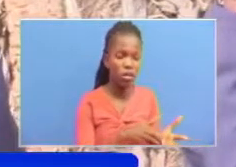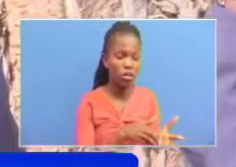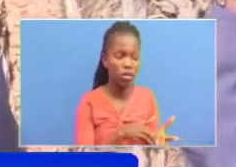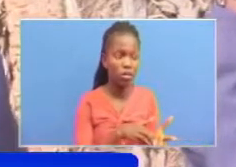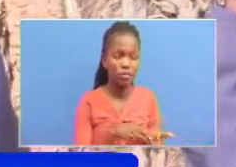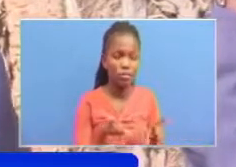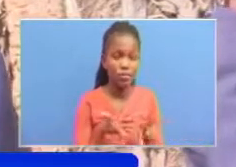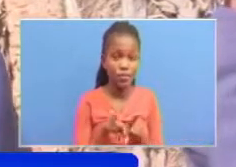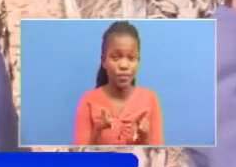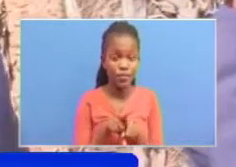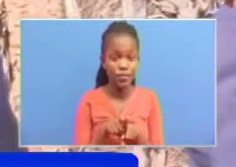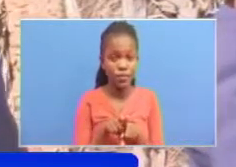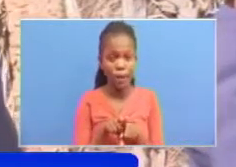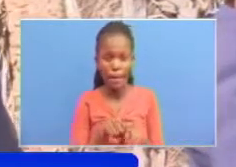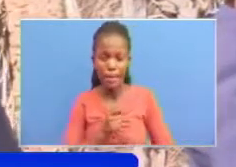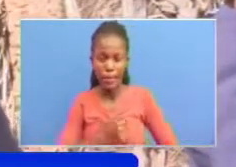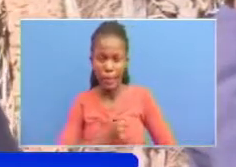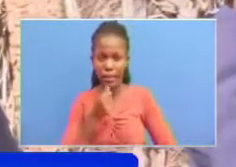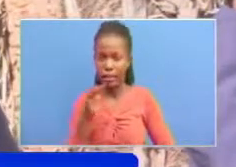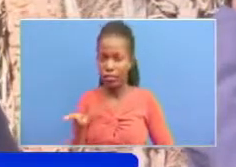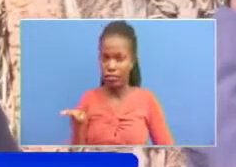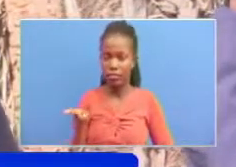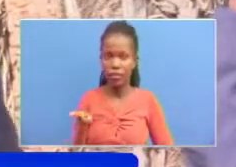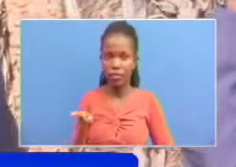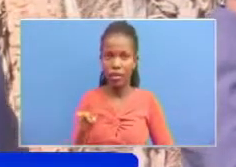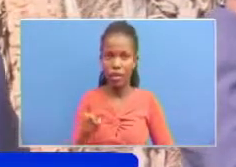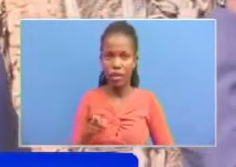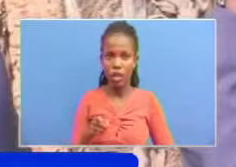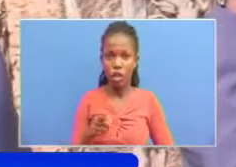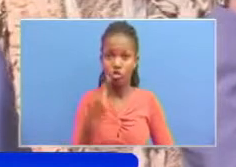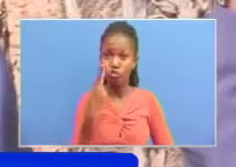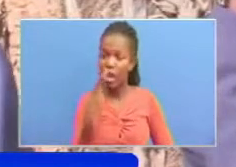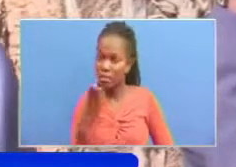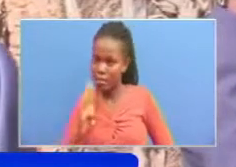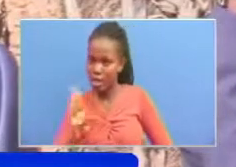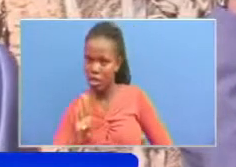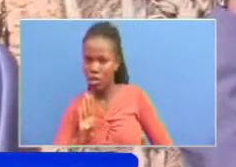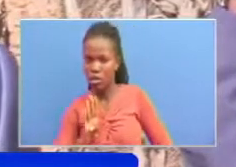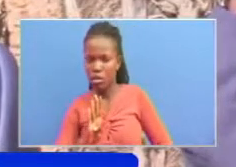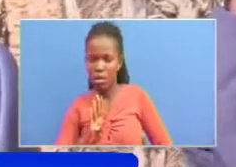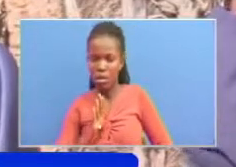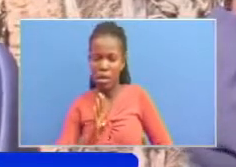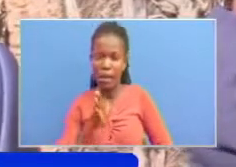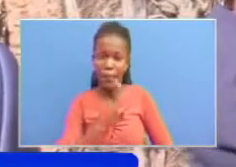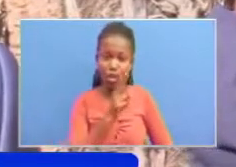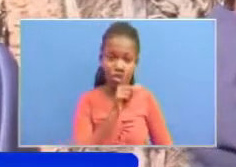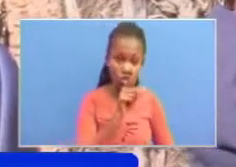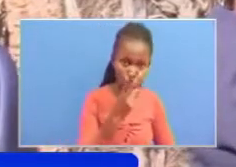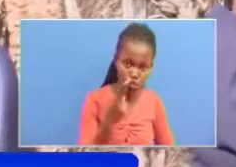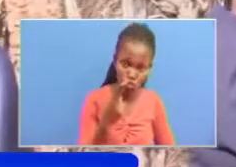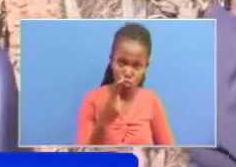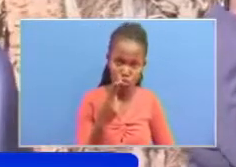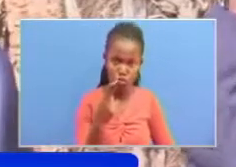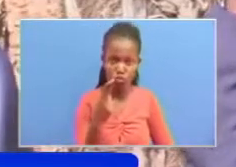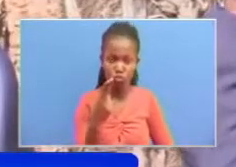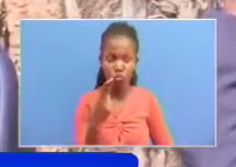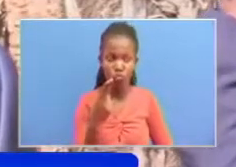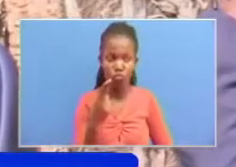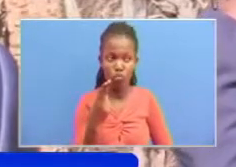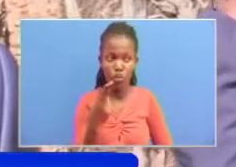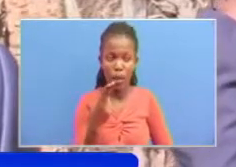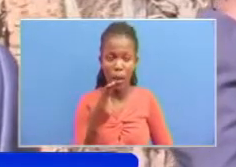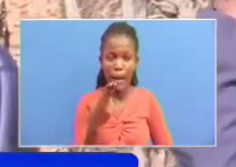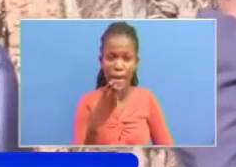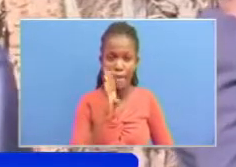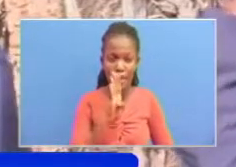Na budget yesu ya bilioni kumina ile. Katika bilioni kumina ile bilioni.